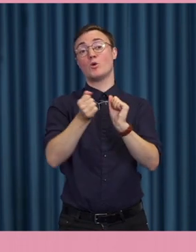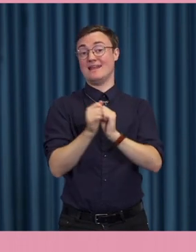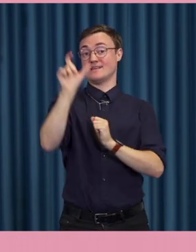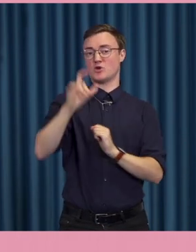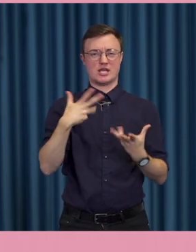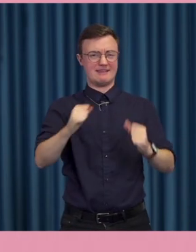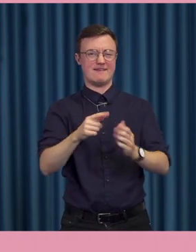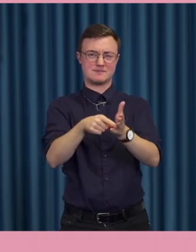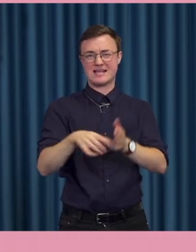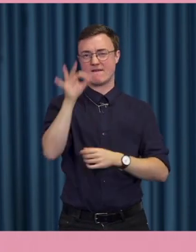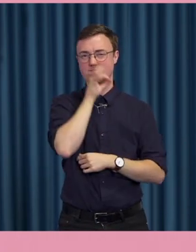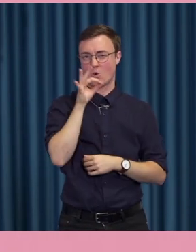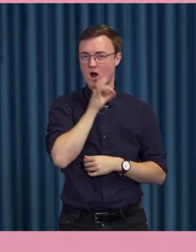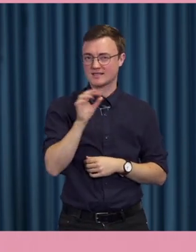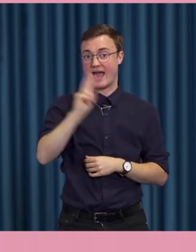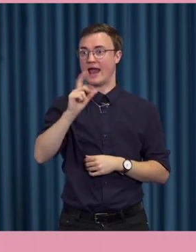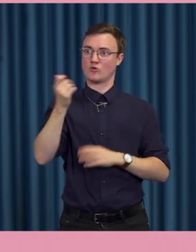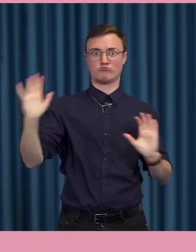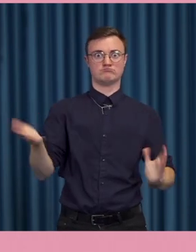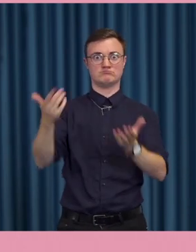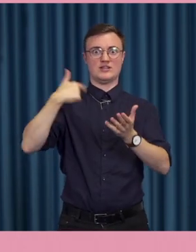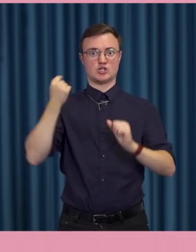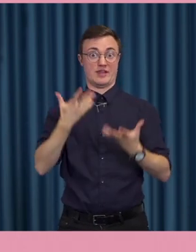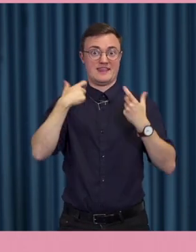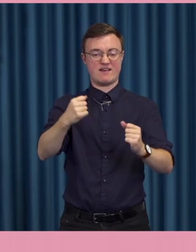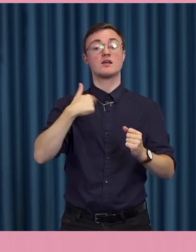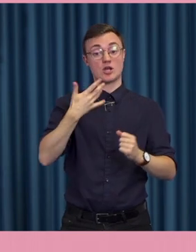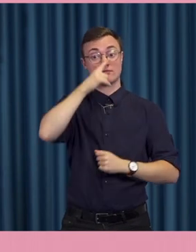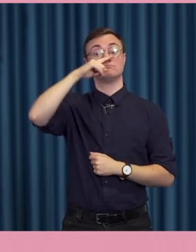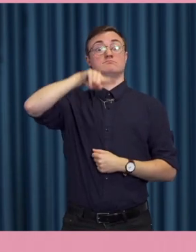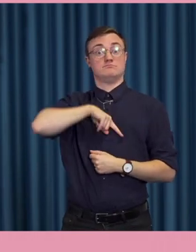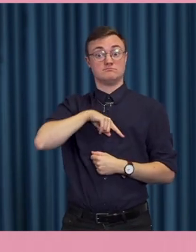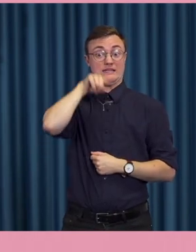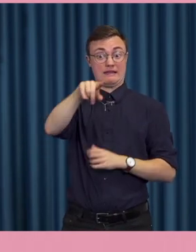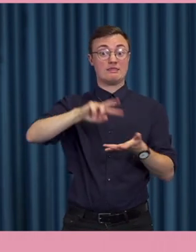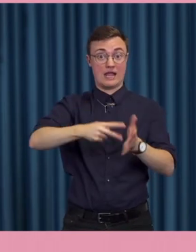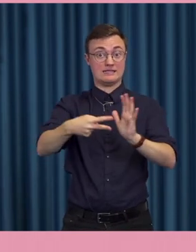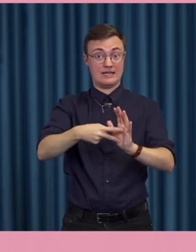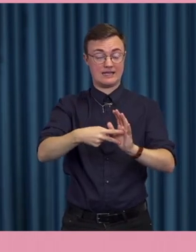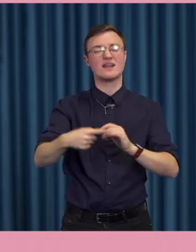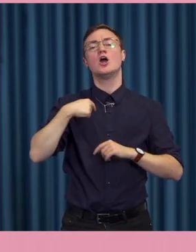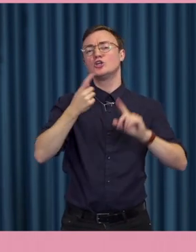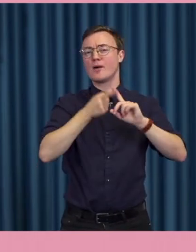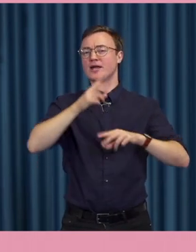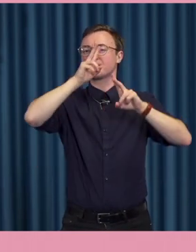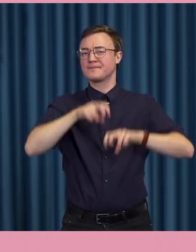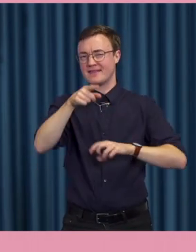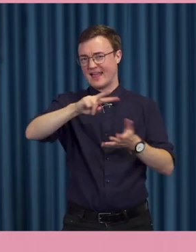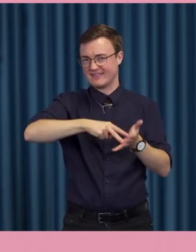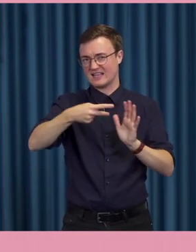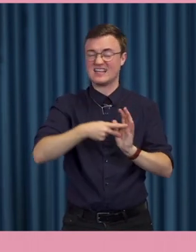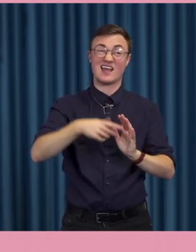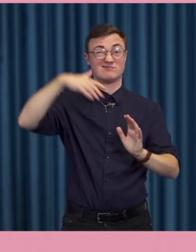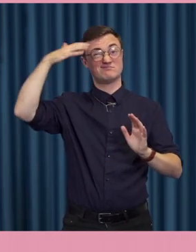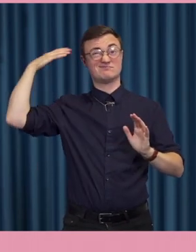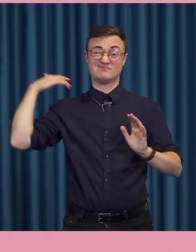fråga eller jag blir uppmanad att driva en fråga så kan jag faktiskt drabbas av det här. När jag började titta på det vi kallar för online-grillataktik det var någonstans